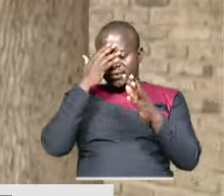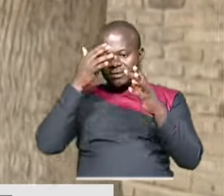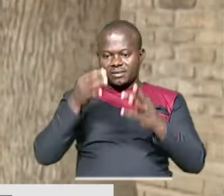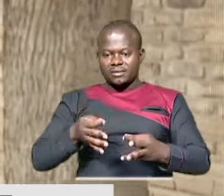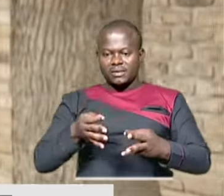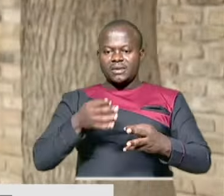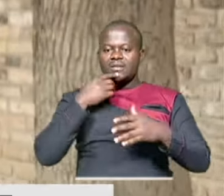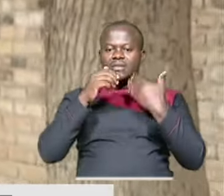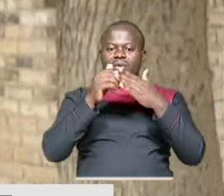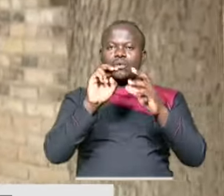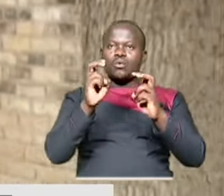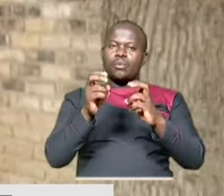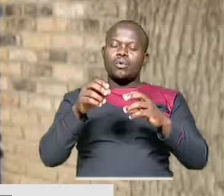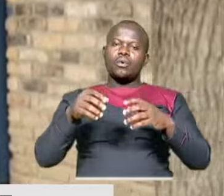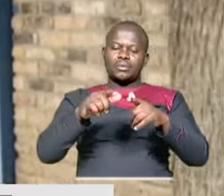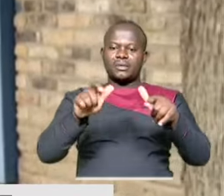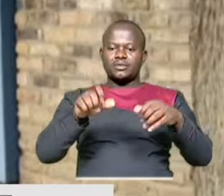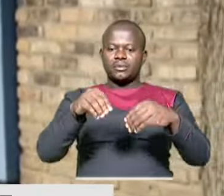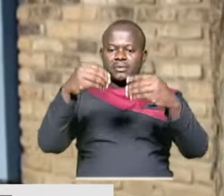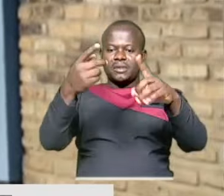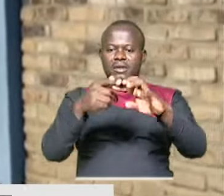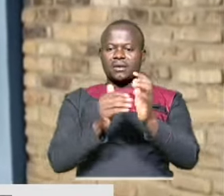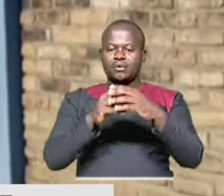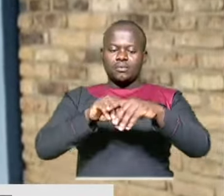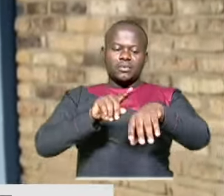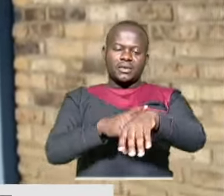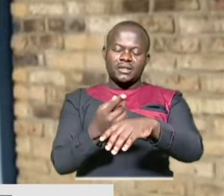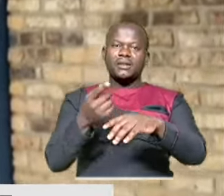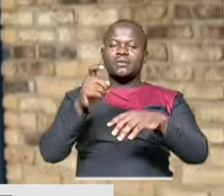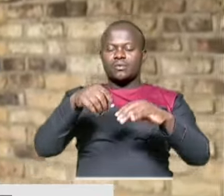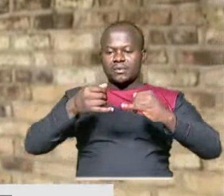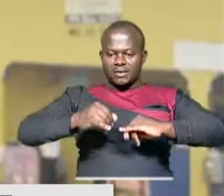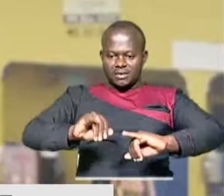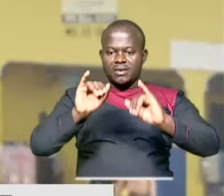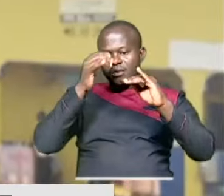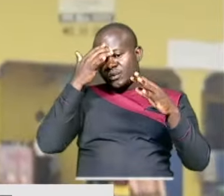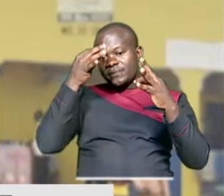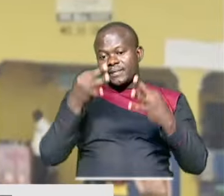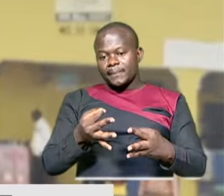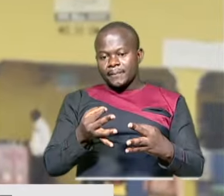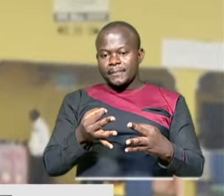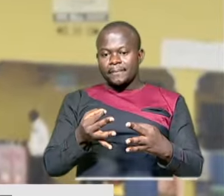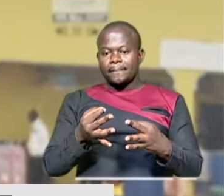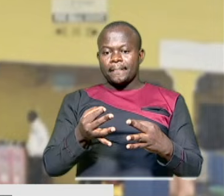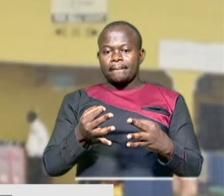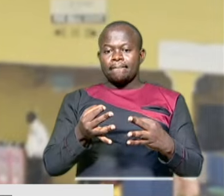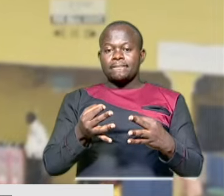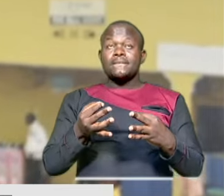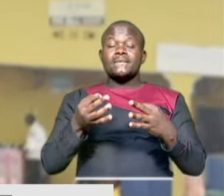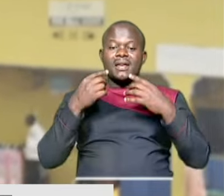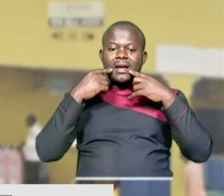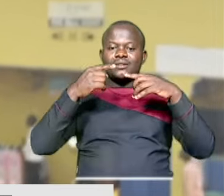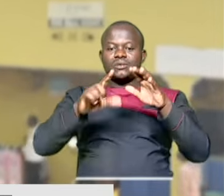w'uko ubwo butaka bashobora kubuhabwa ariko mu gihe twari tugiye gushyira mu bikorwa uyu mwanzuro hari hasohotse